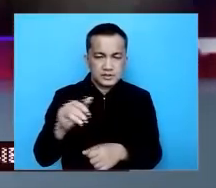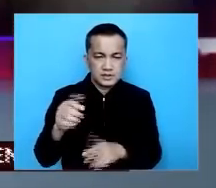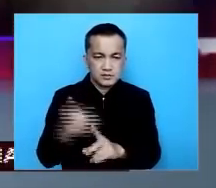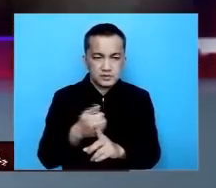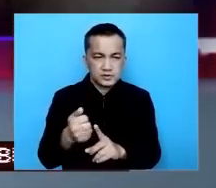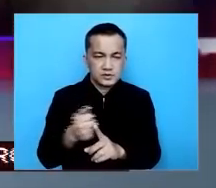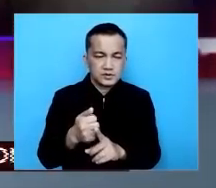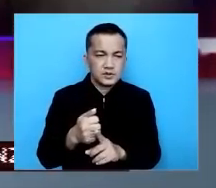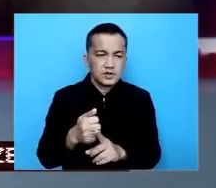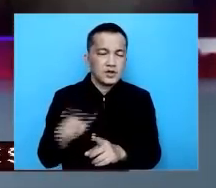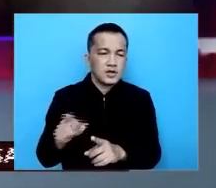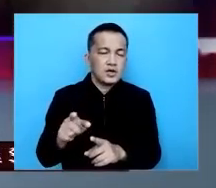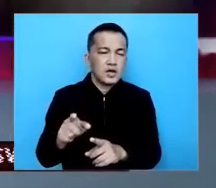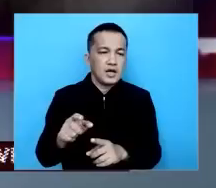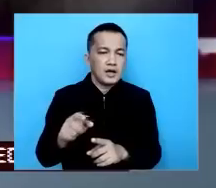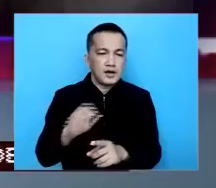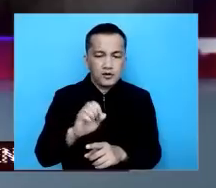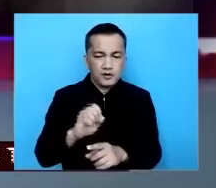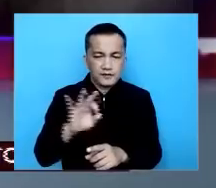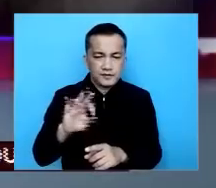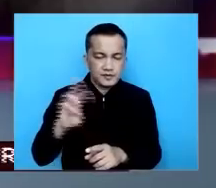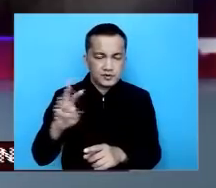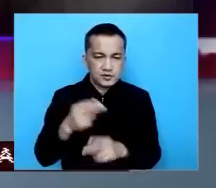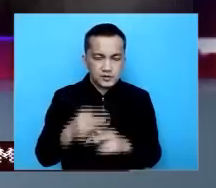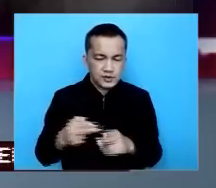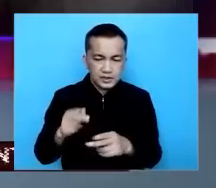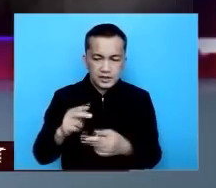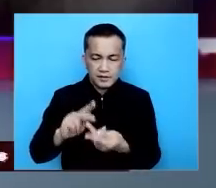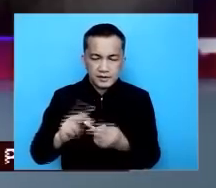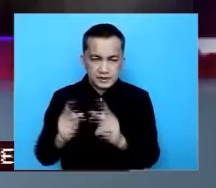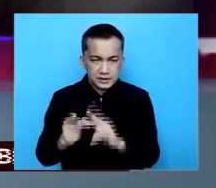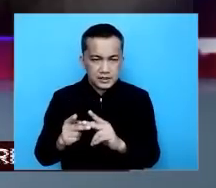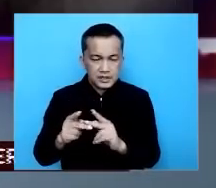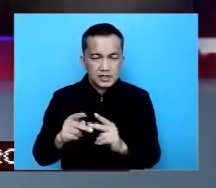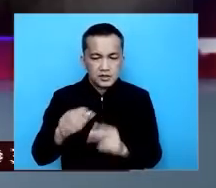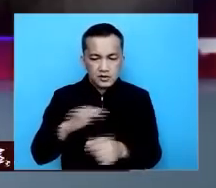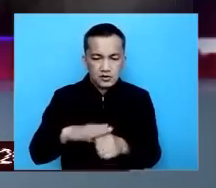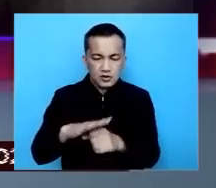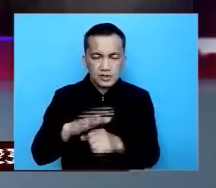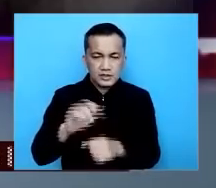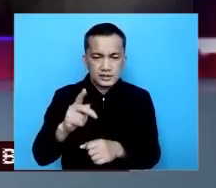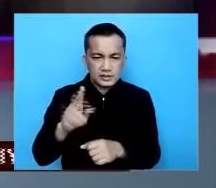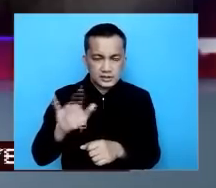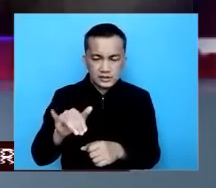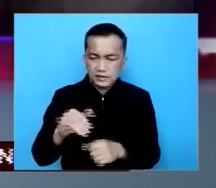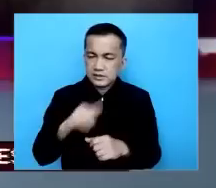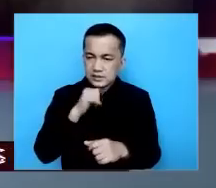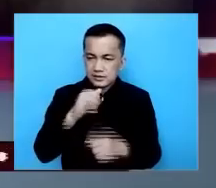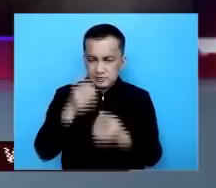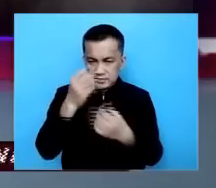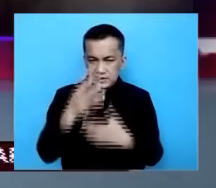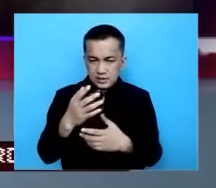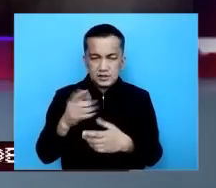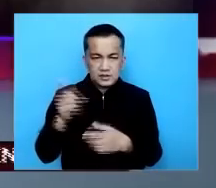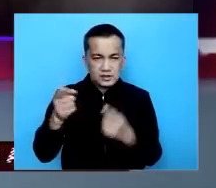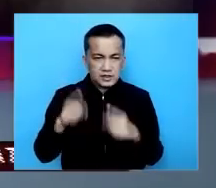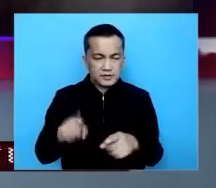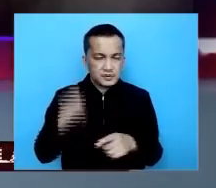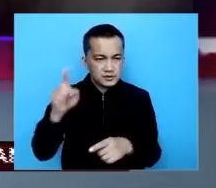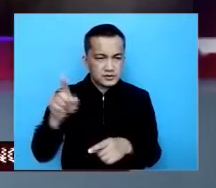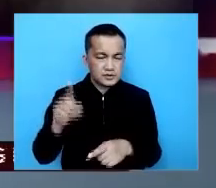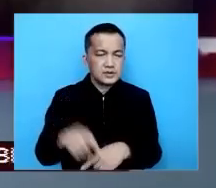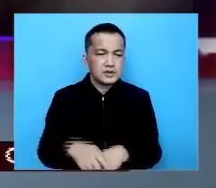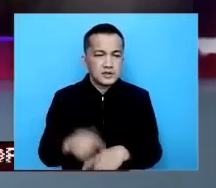kanilang counterpart foreign agency. Hindi raw kasi agad ipinalam sa kanila ang sinapit ng ating kababayan doon. Pero ang